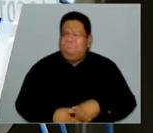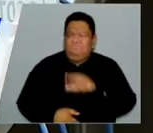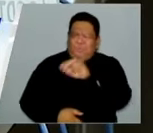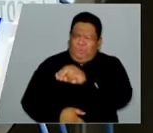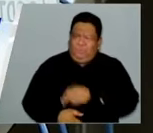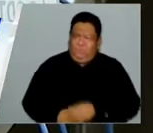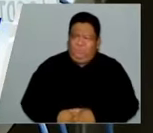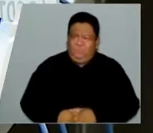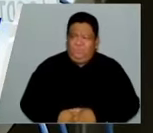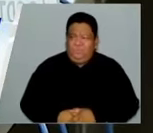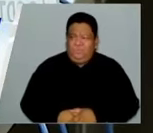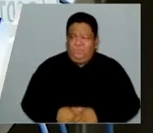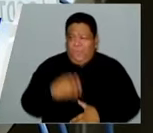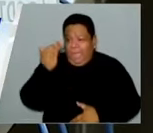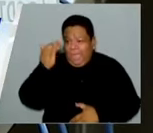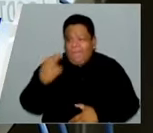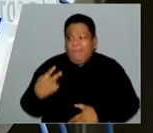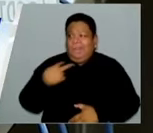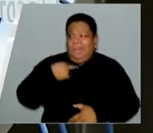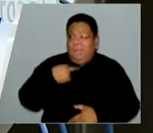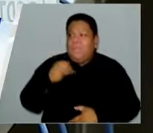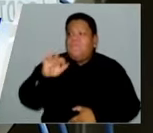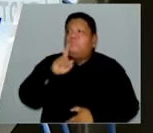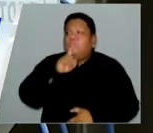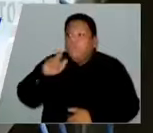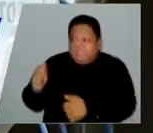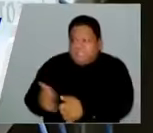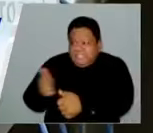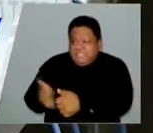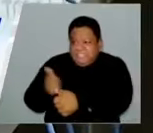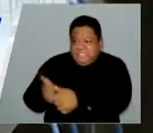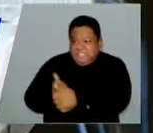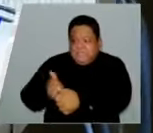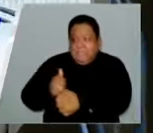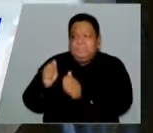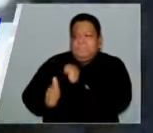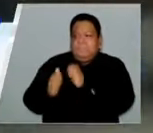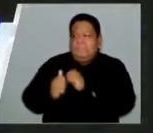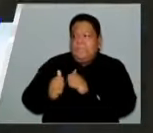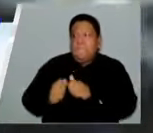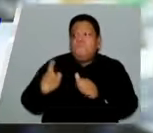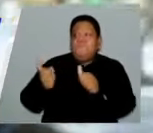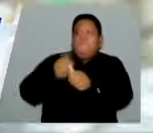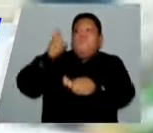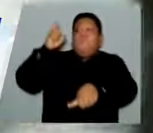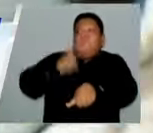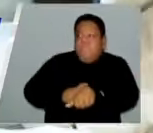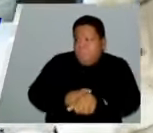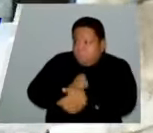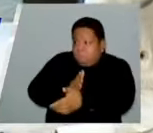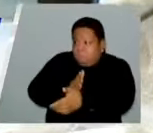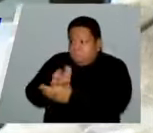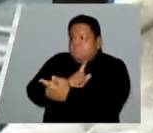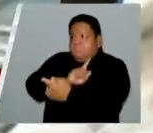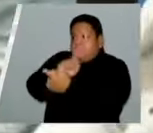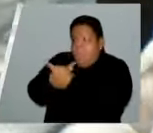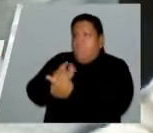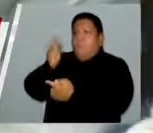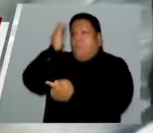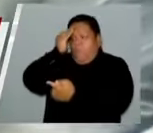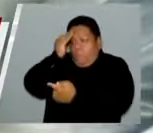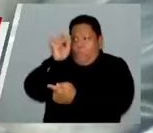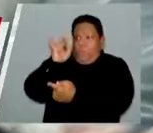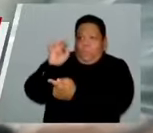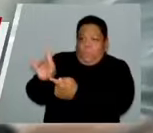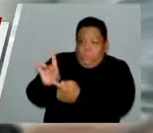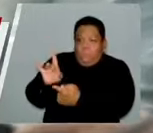Nagputol-putol na eh. Kasi kung hot pursuit yan, yung first lang na nag-engage kayo, nakaharap mo, kung ikaw ay may personal